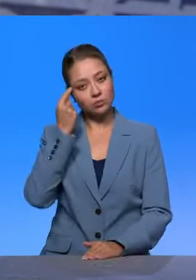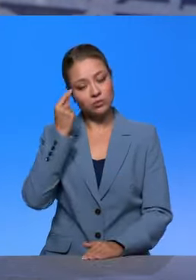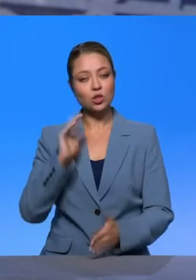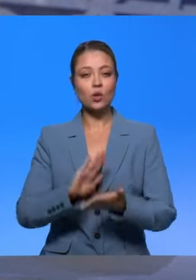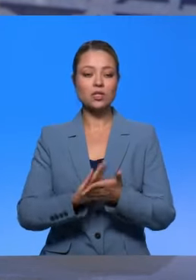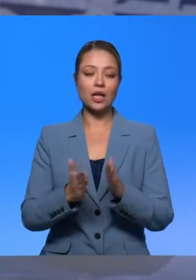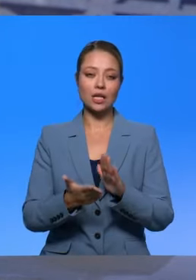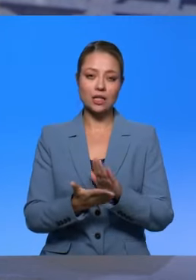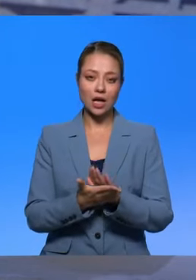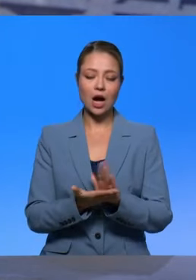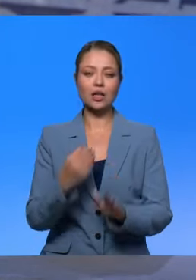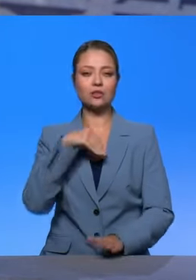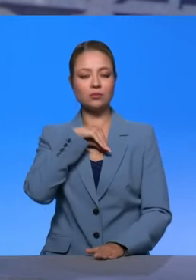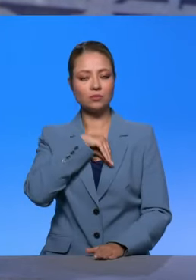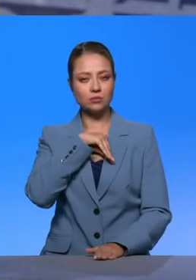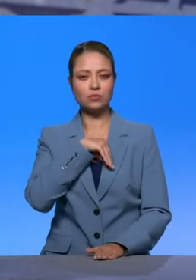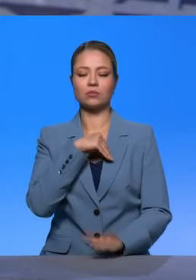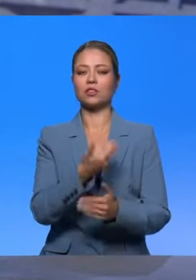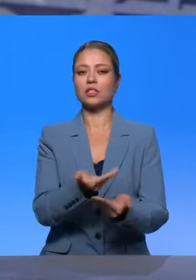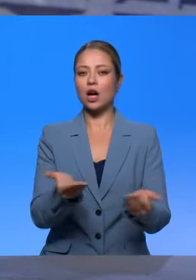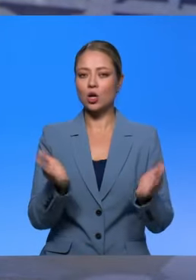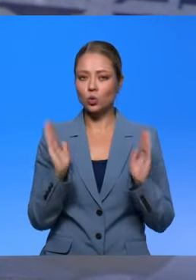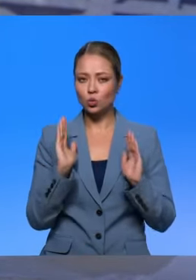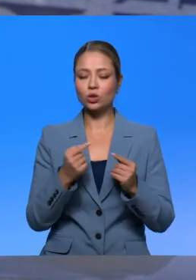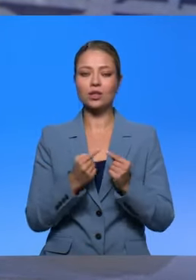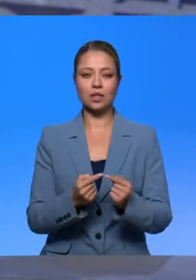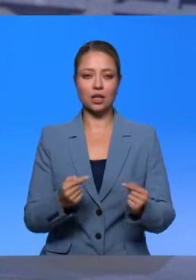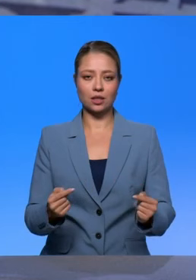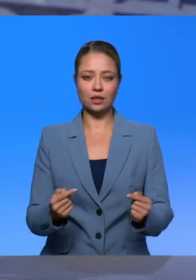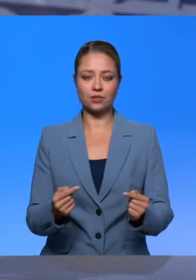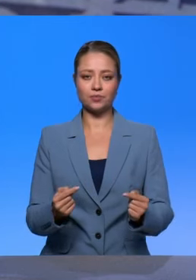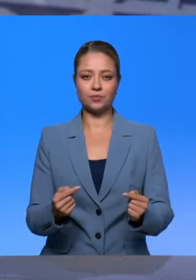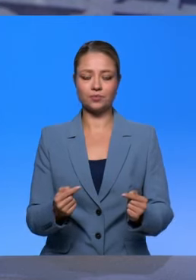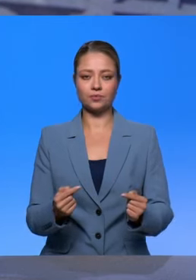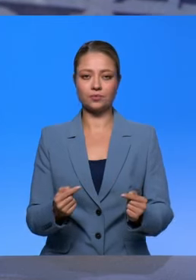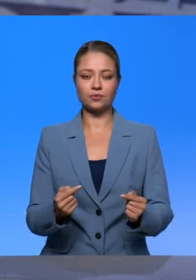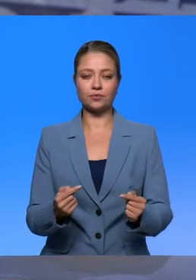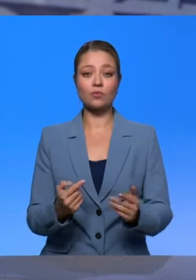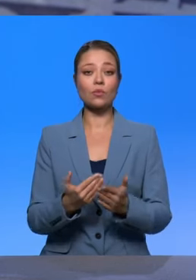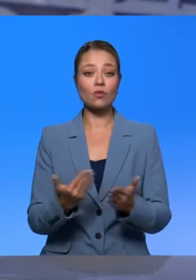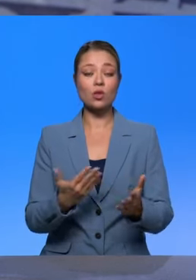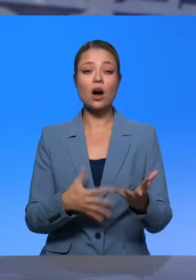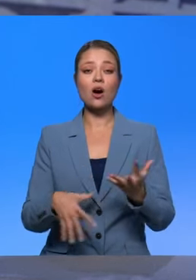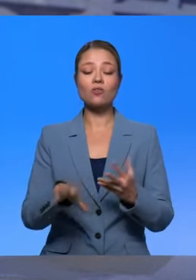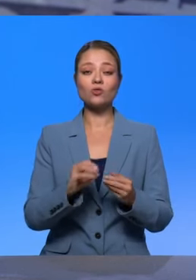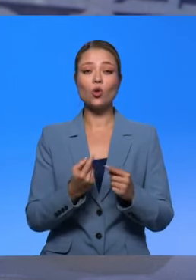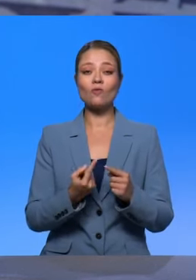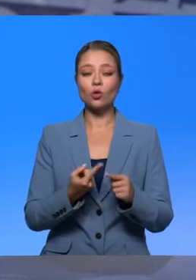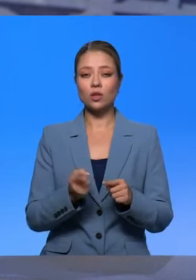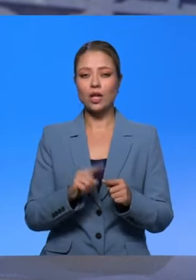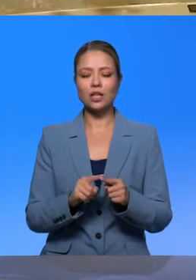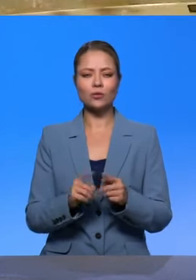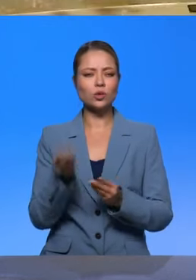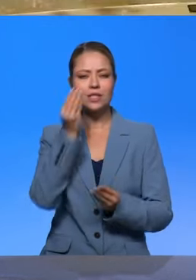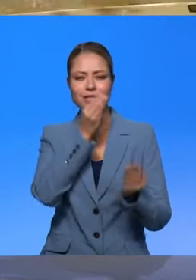климатом внутри, там, снаружи, вокруг этих людей и так далее. А вот все вот это вот эзотерическое, это